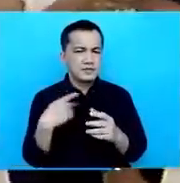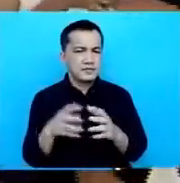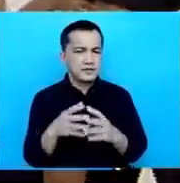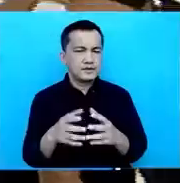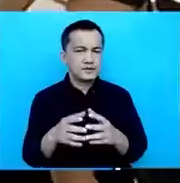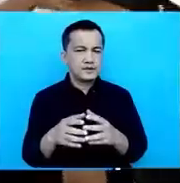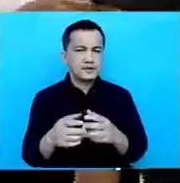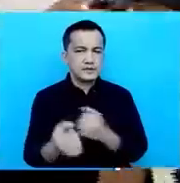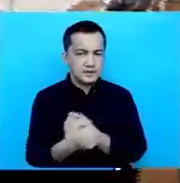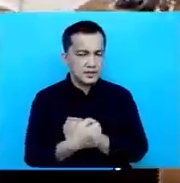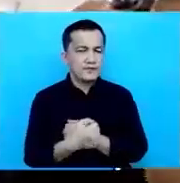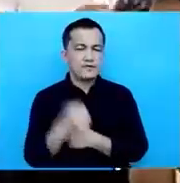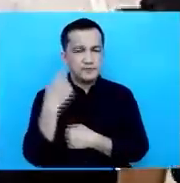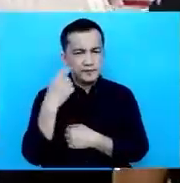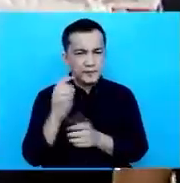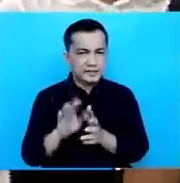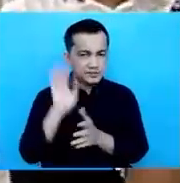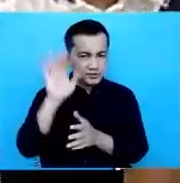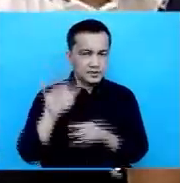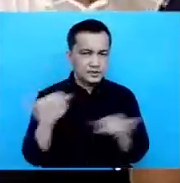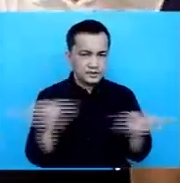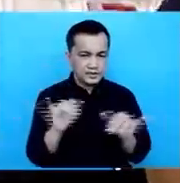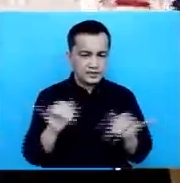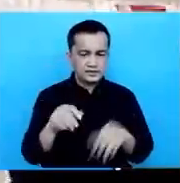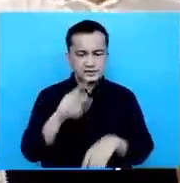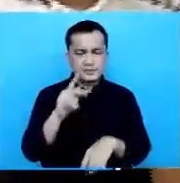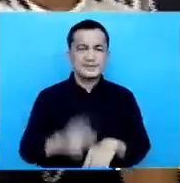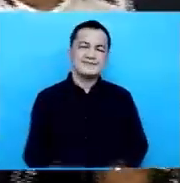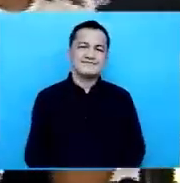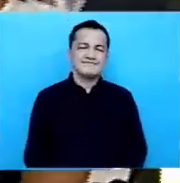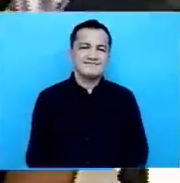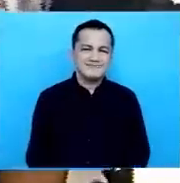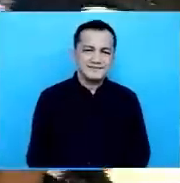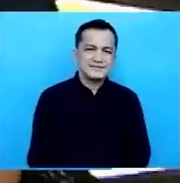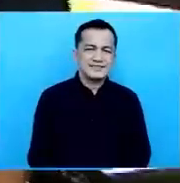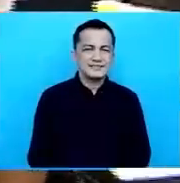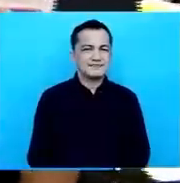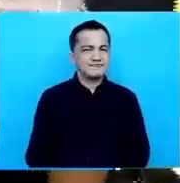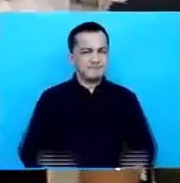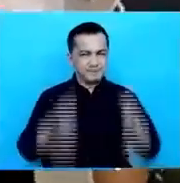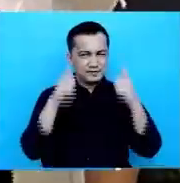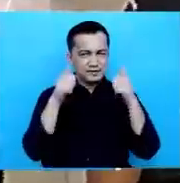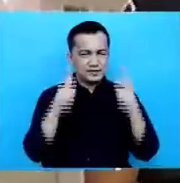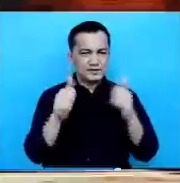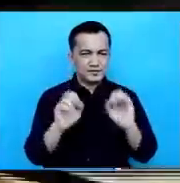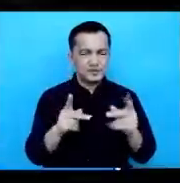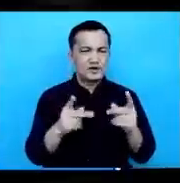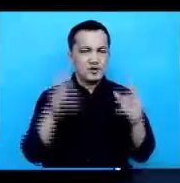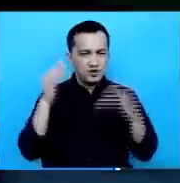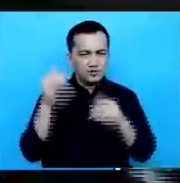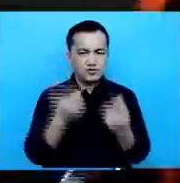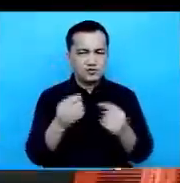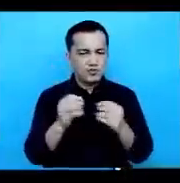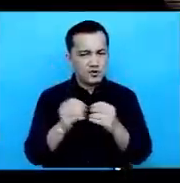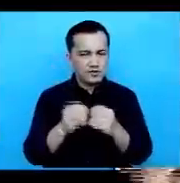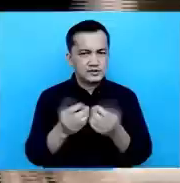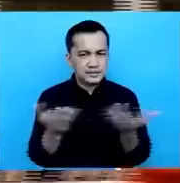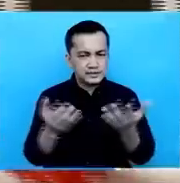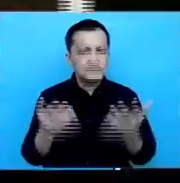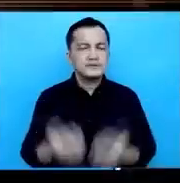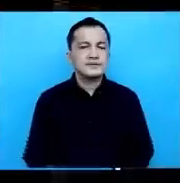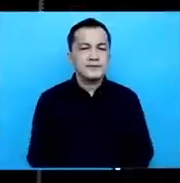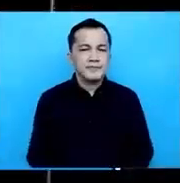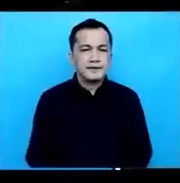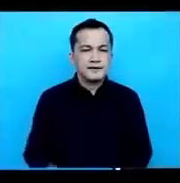basketball as we have here in Philippines. So it's a great opportunity. I hope we can do more things here. Sa FIBA